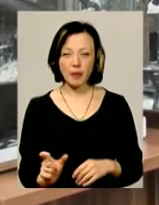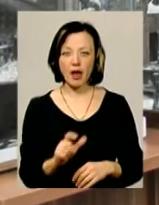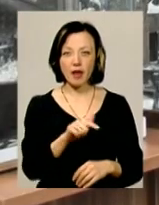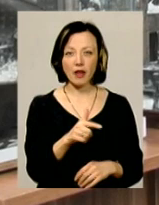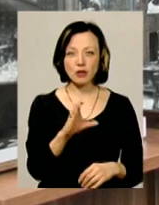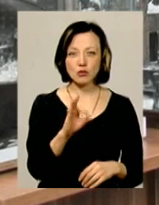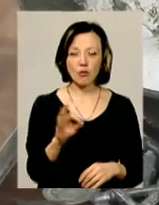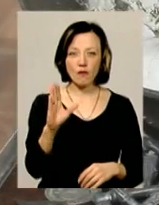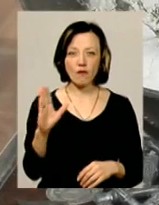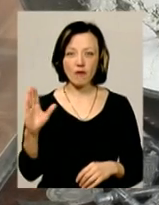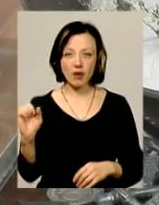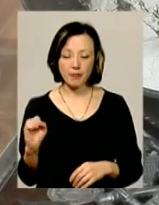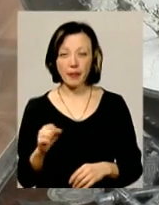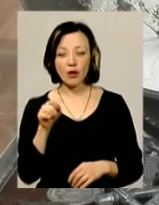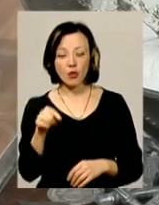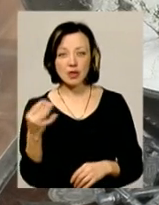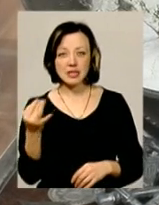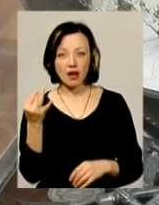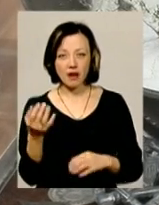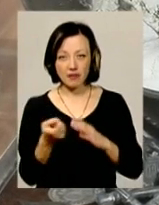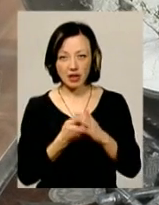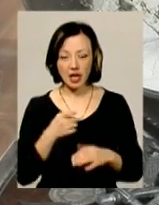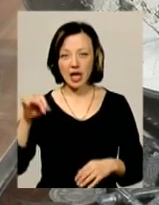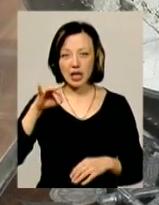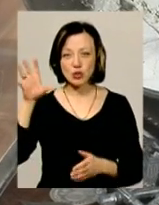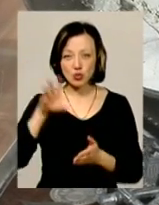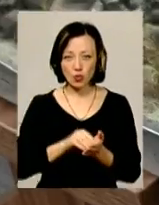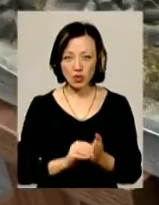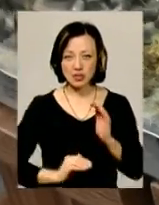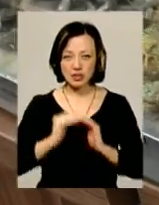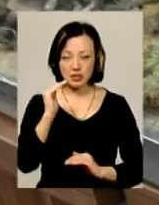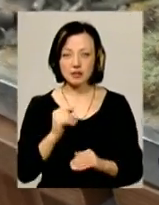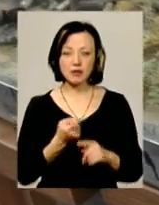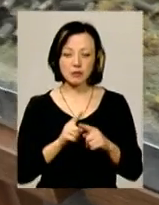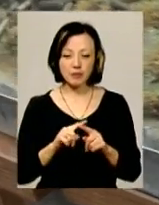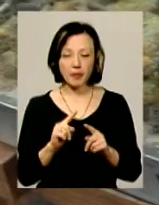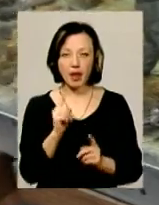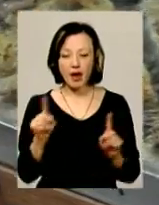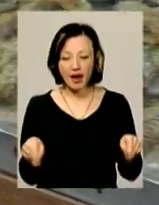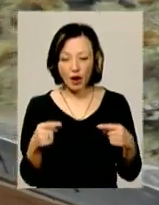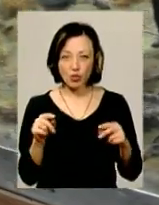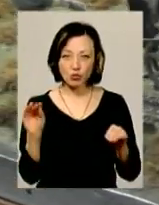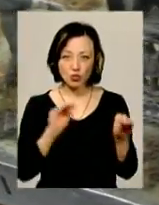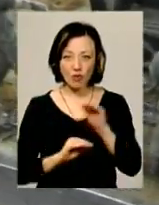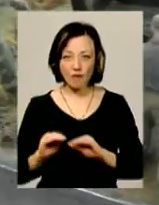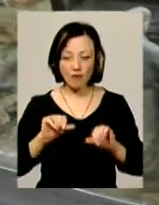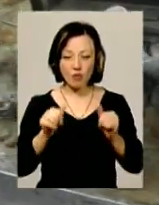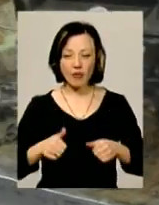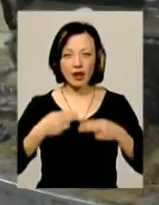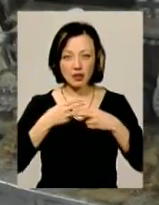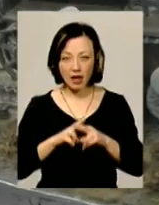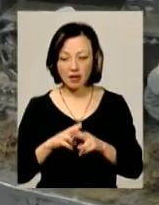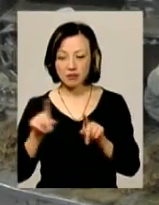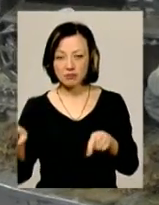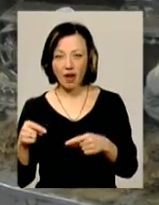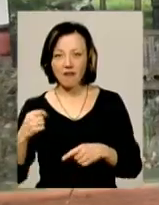Автора з дитинства цікавила військова історія, тож у своїй експозиції він реконструював моделі техніки тих часів, відтворив воєнні сюжети,